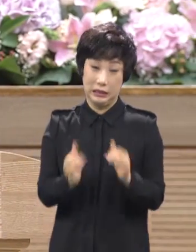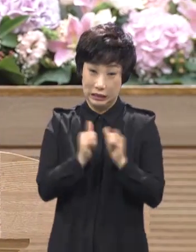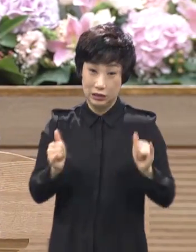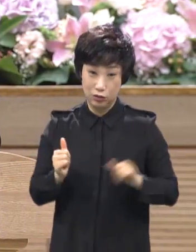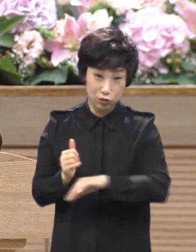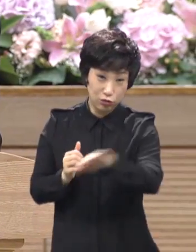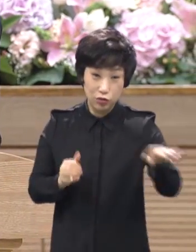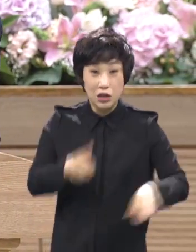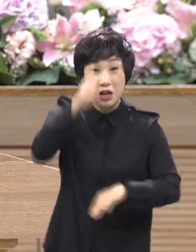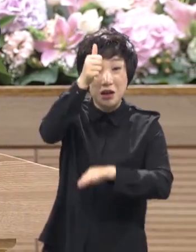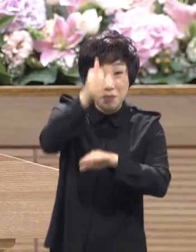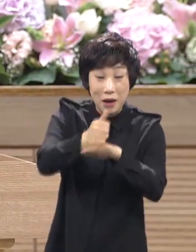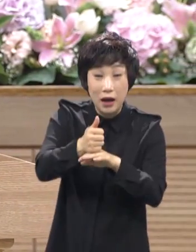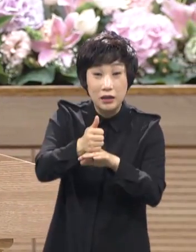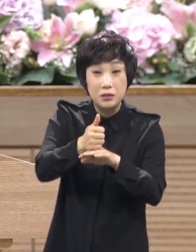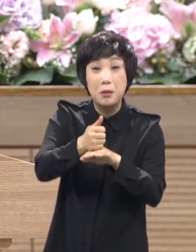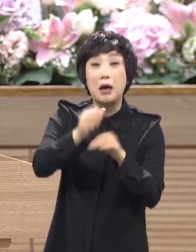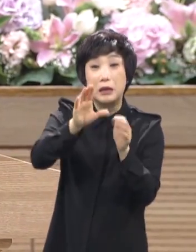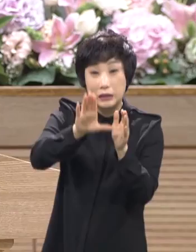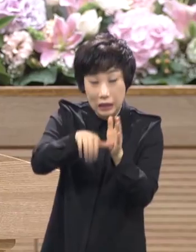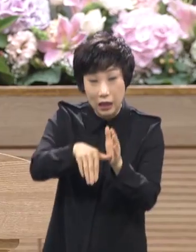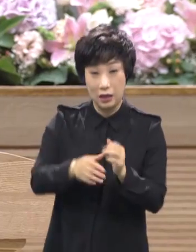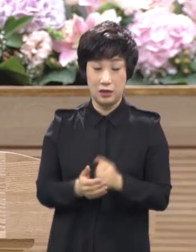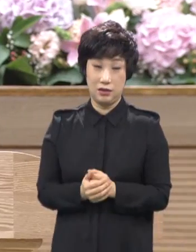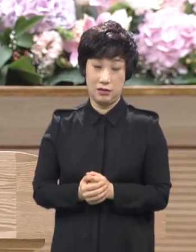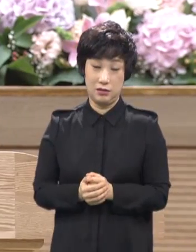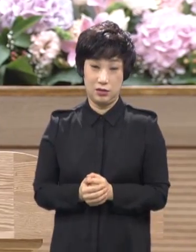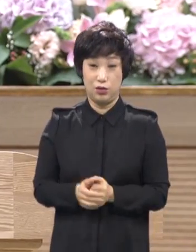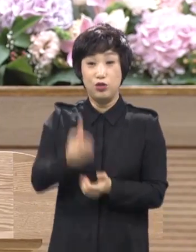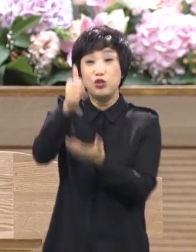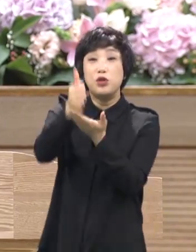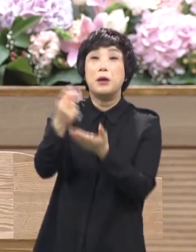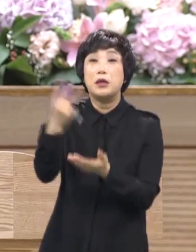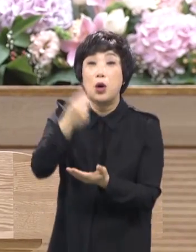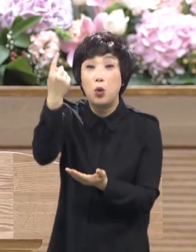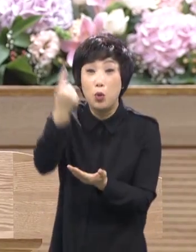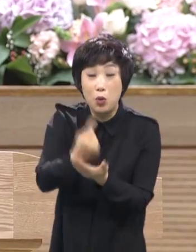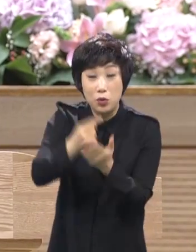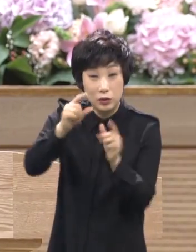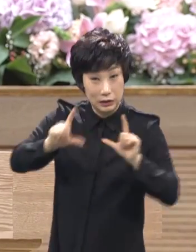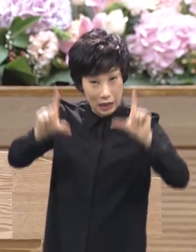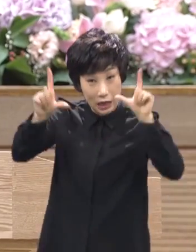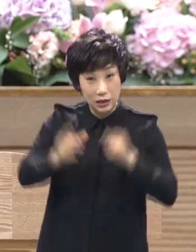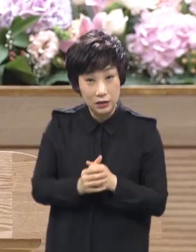인류의 종말이 올 때 주님의 재림의 날에